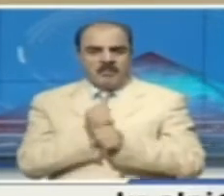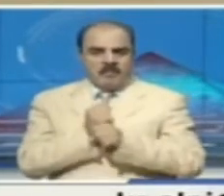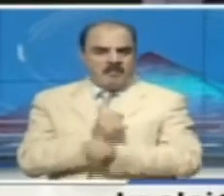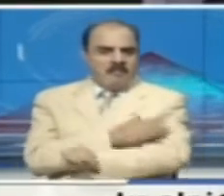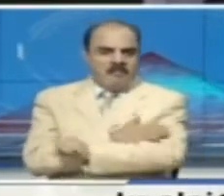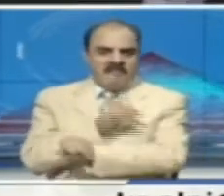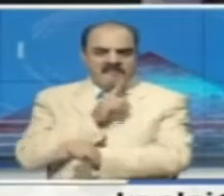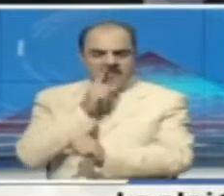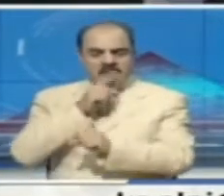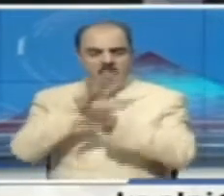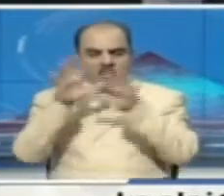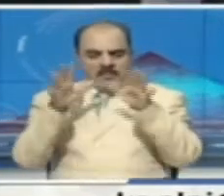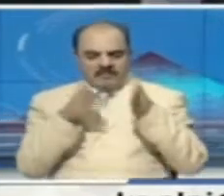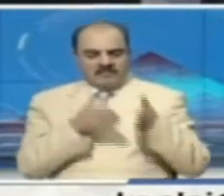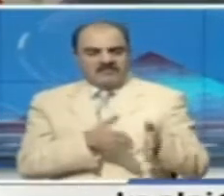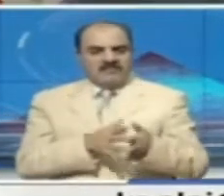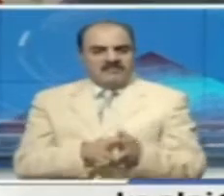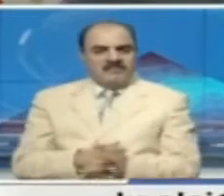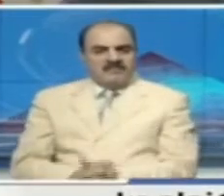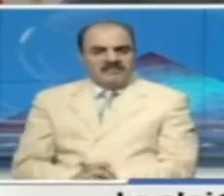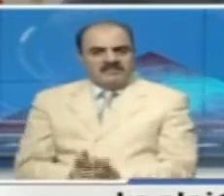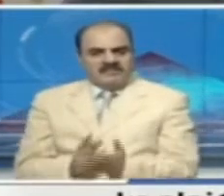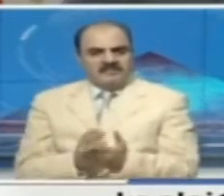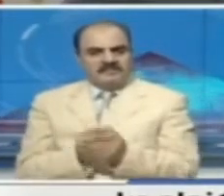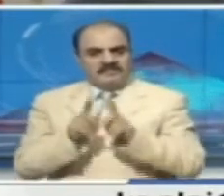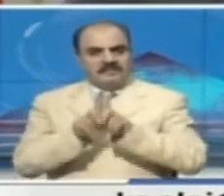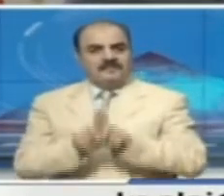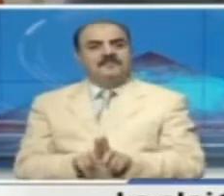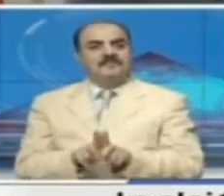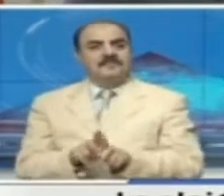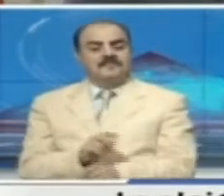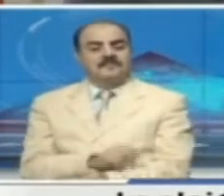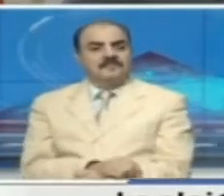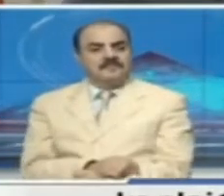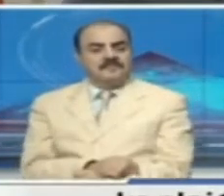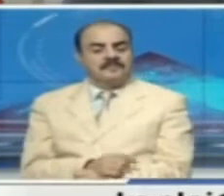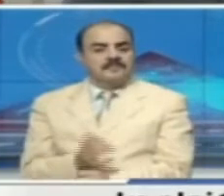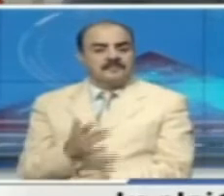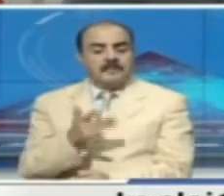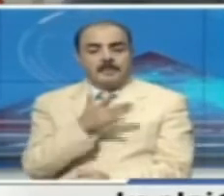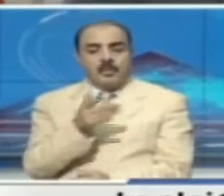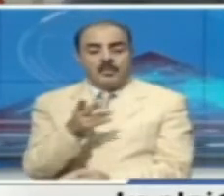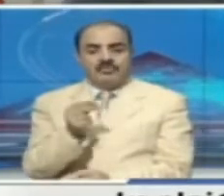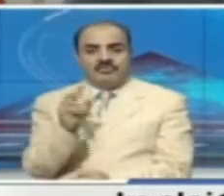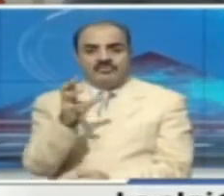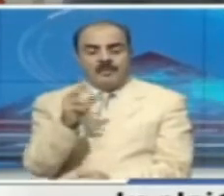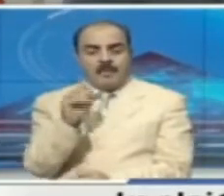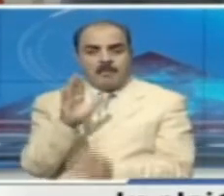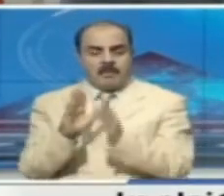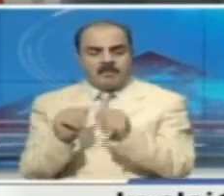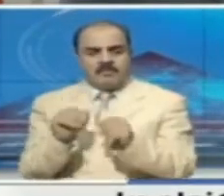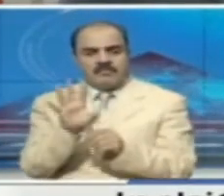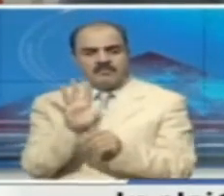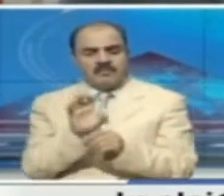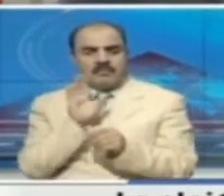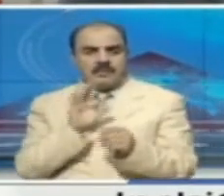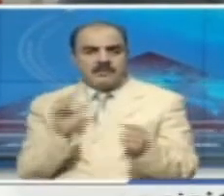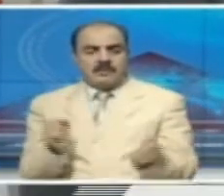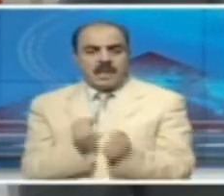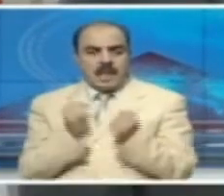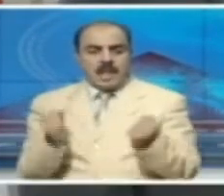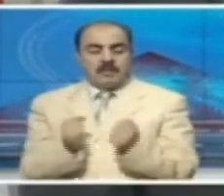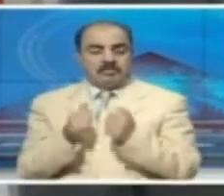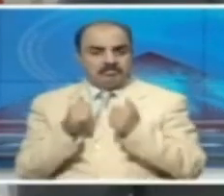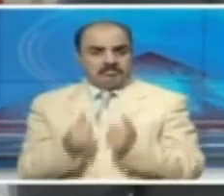خارجها. مركز التميز بيلاقي وحاليا فيه حوالي 120 شاب مصري بيتم